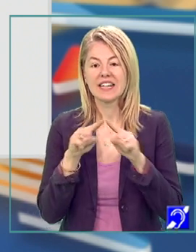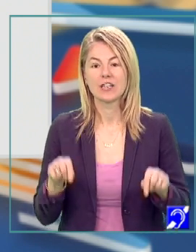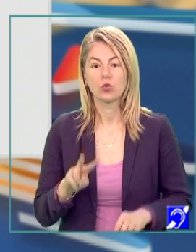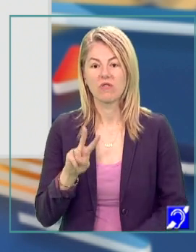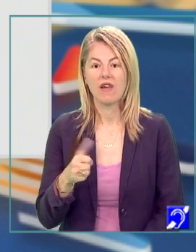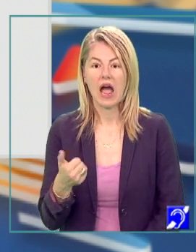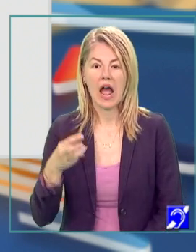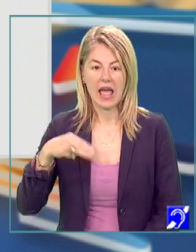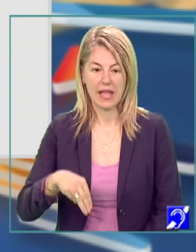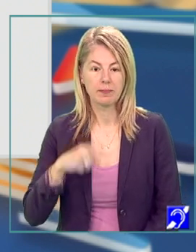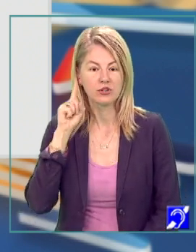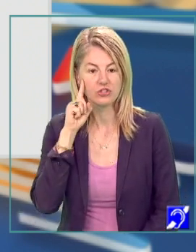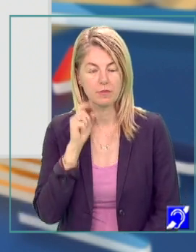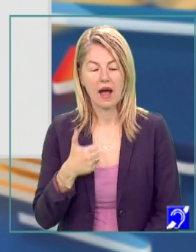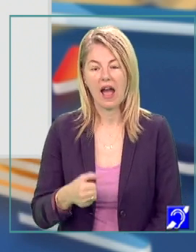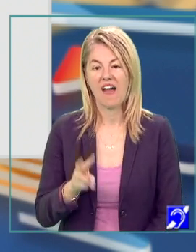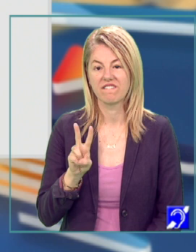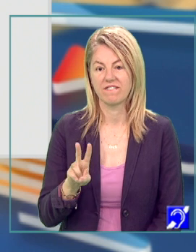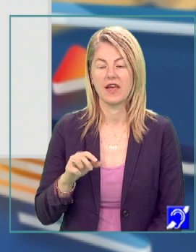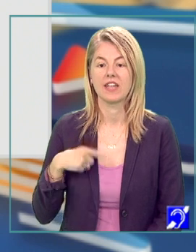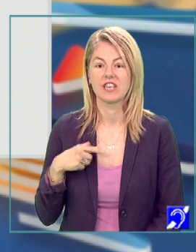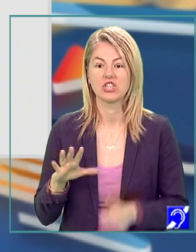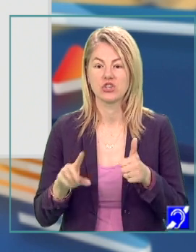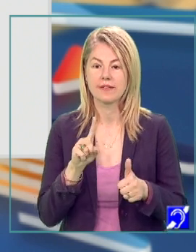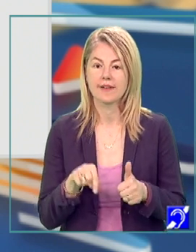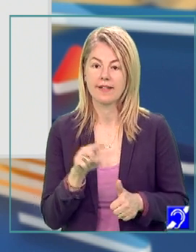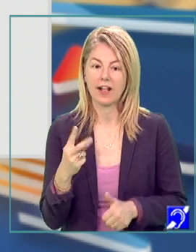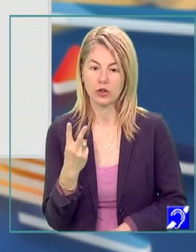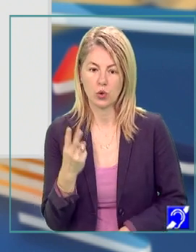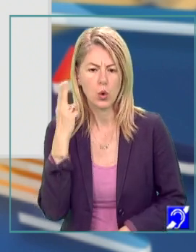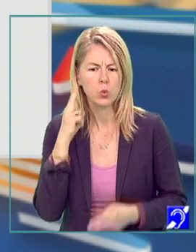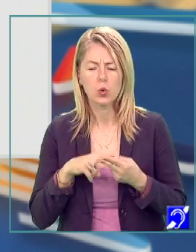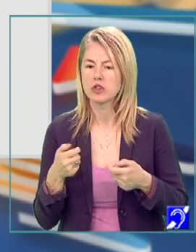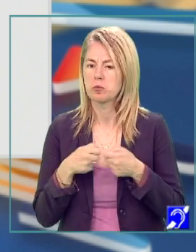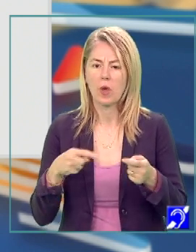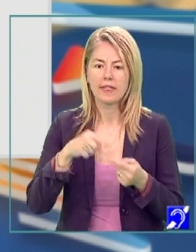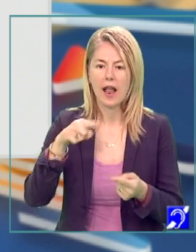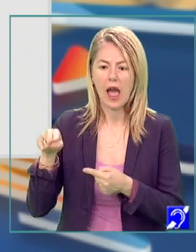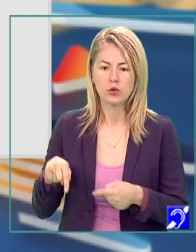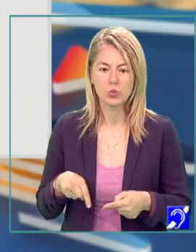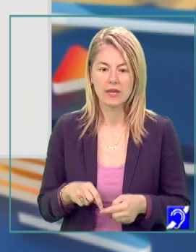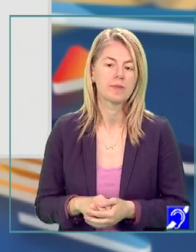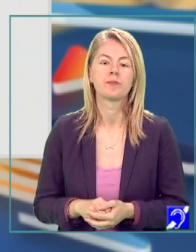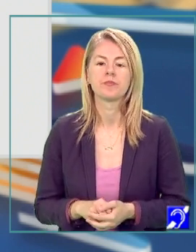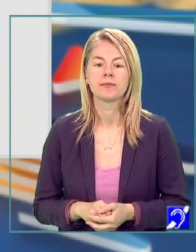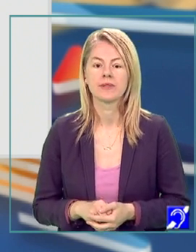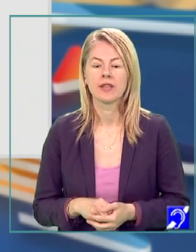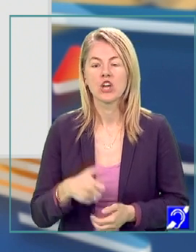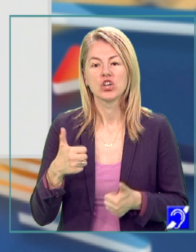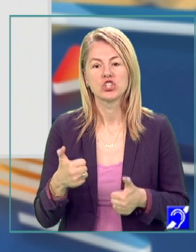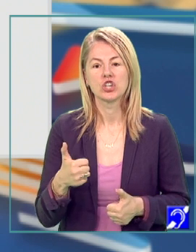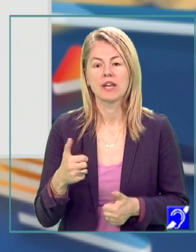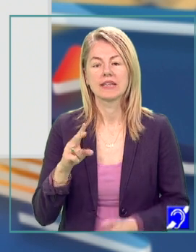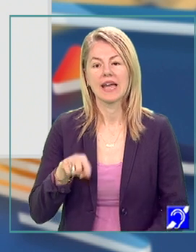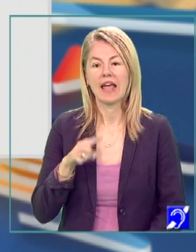VAM știm că AV e 6 radical din 2, cunoaștem toate laturile lui. AV 6 radical din 2,